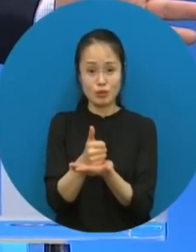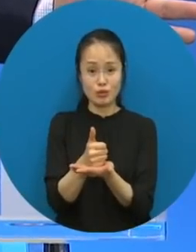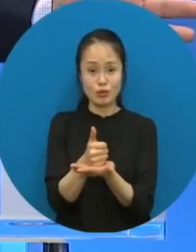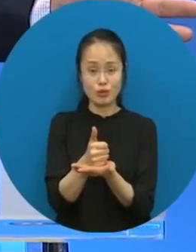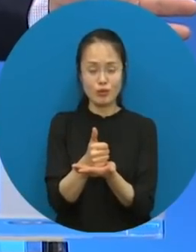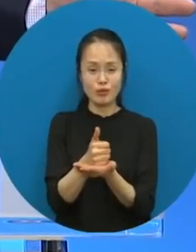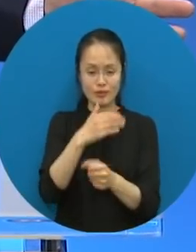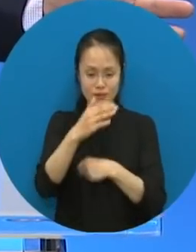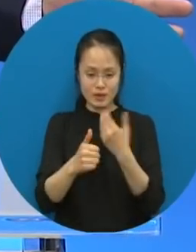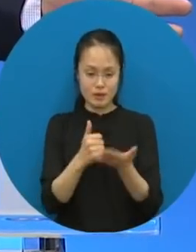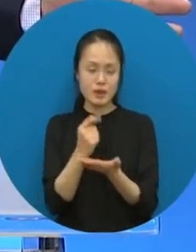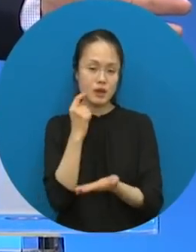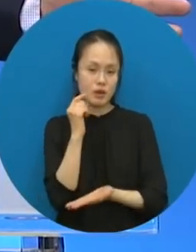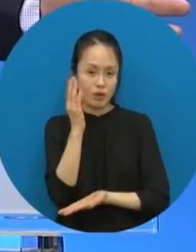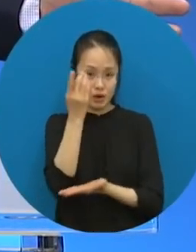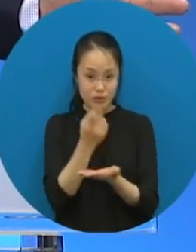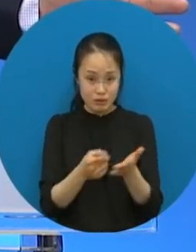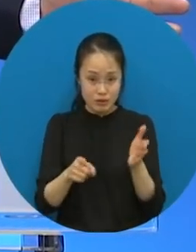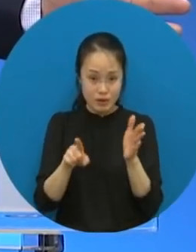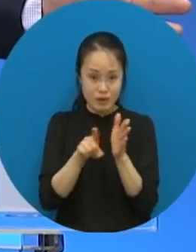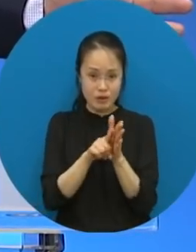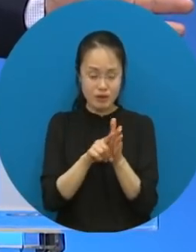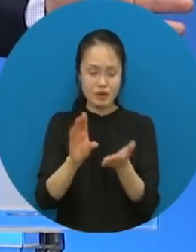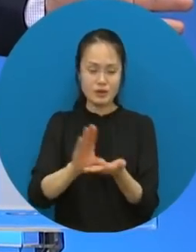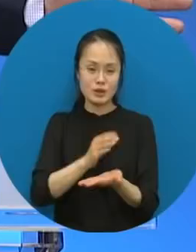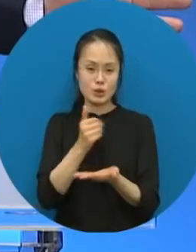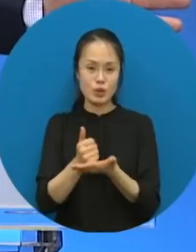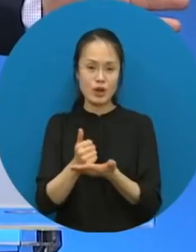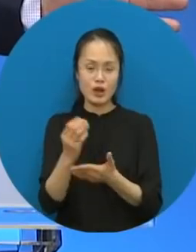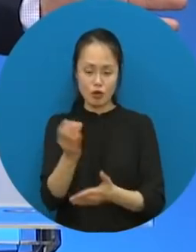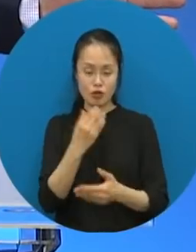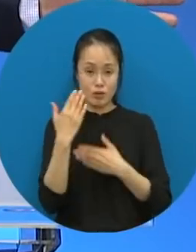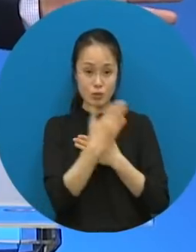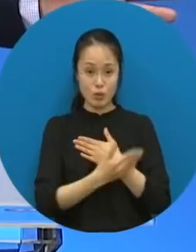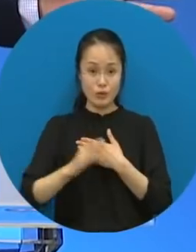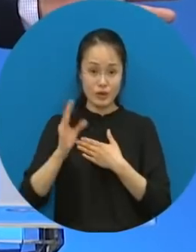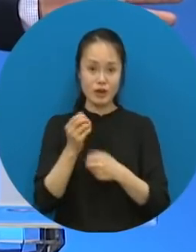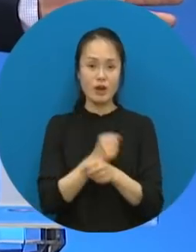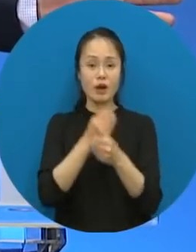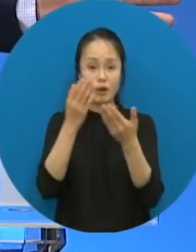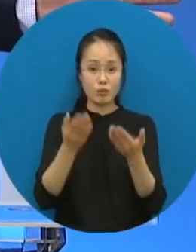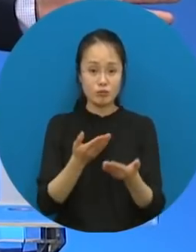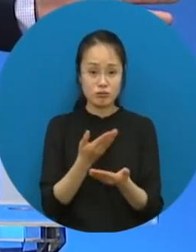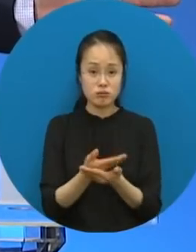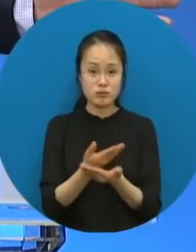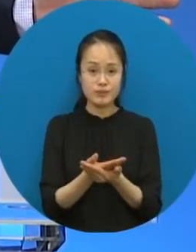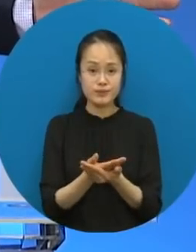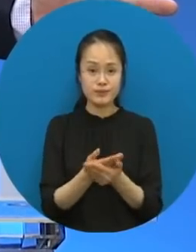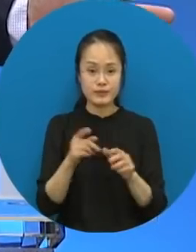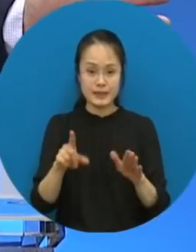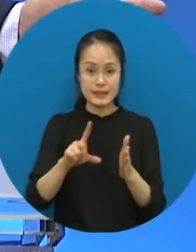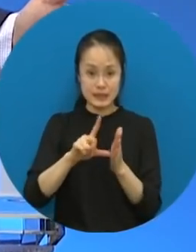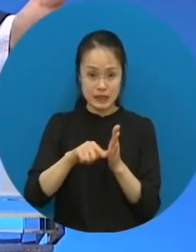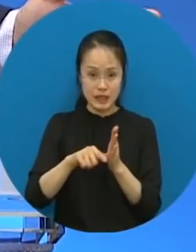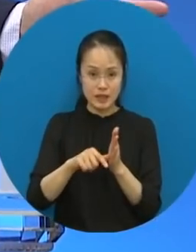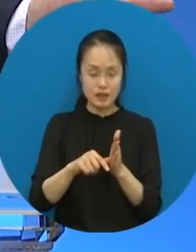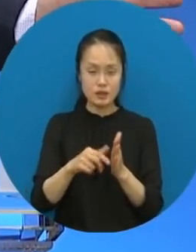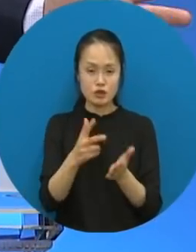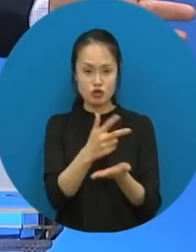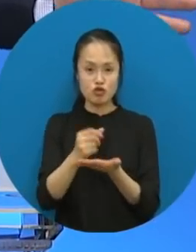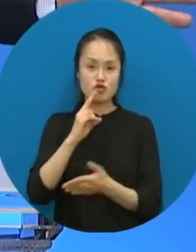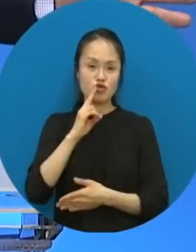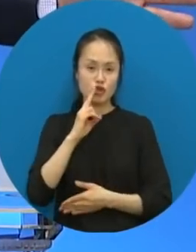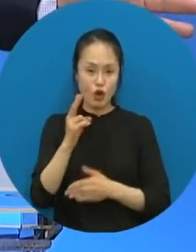위하여 그리스도의 거룩한 몸이 되게 하여 주시옵소서 이 시간 우리 주여하고 기도하기 시작을 할